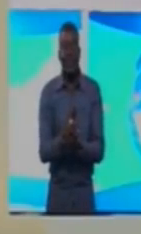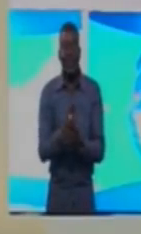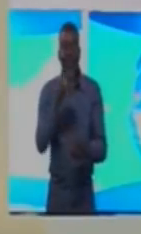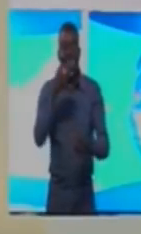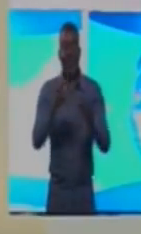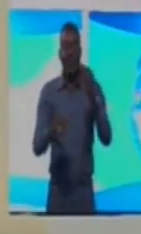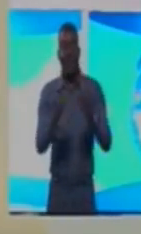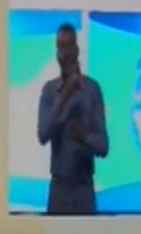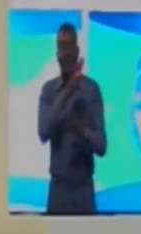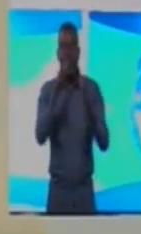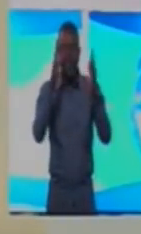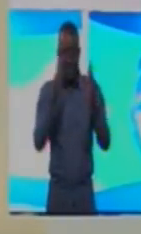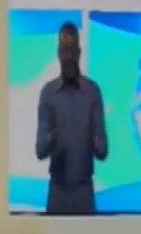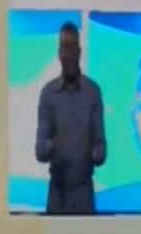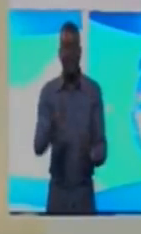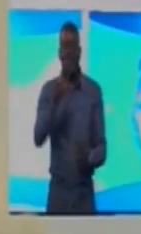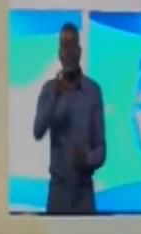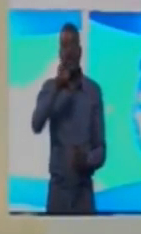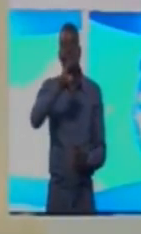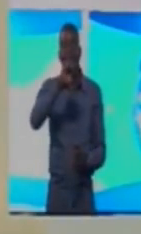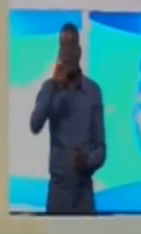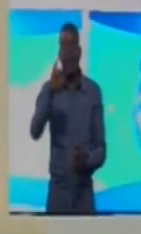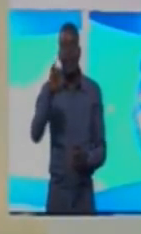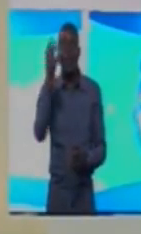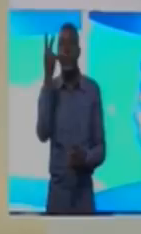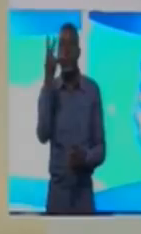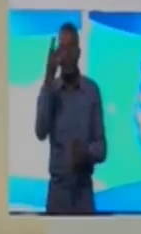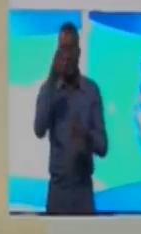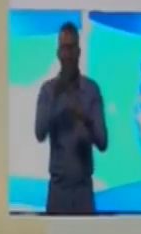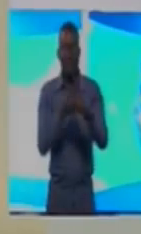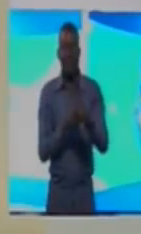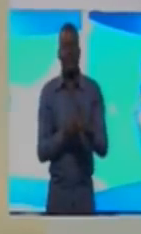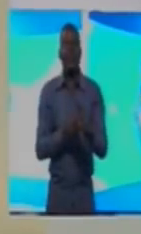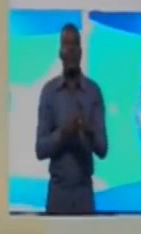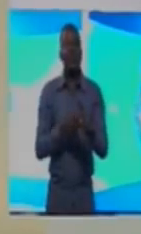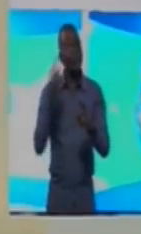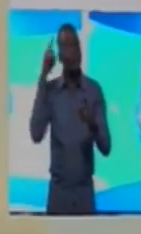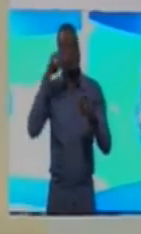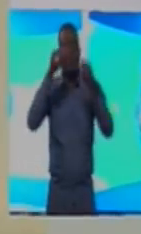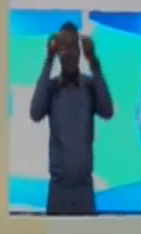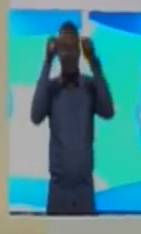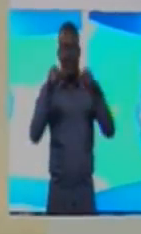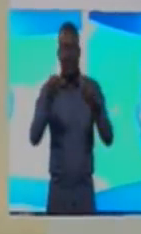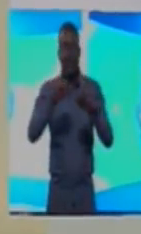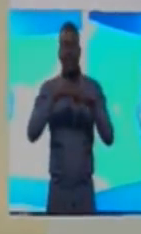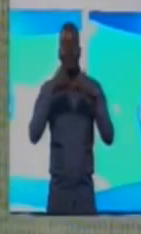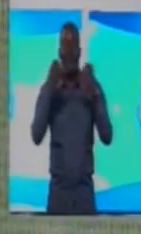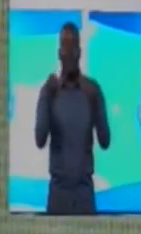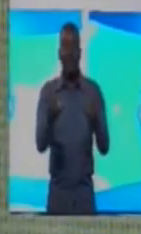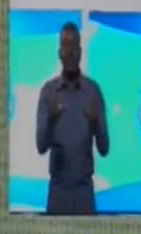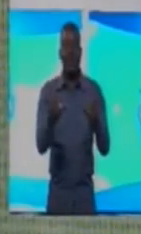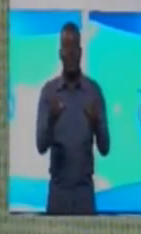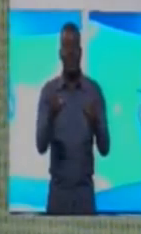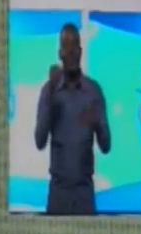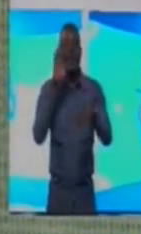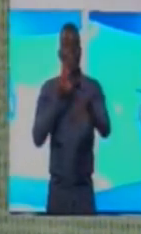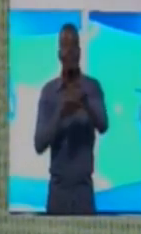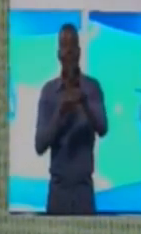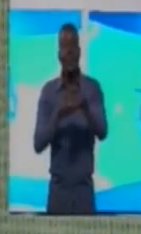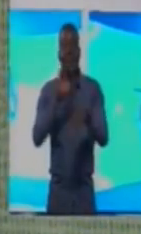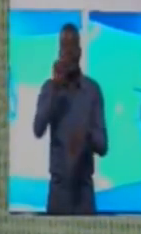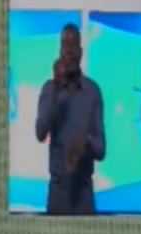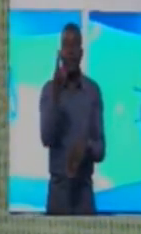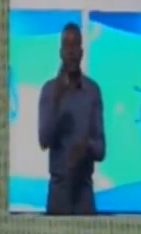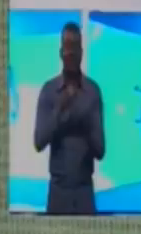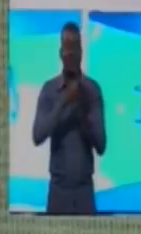Justice burkinabé, Kevi Seba écope de 2 mois de sursis, affiche à sa une aujourd'hui au Faso. Interpellé le 21